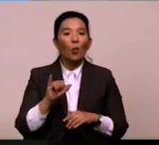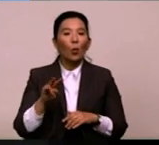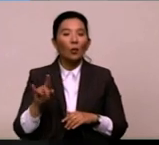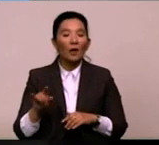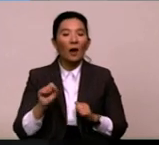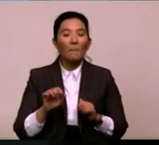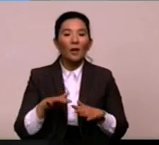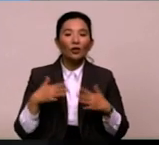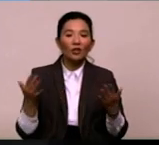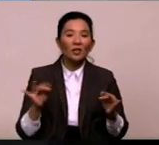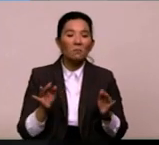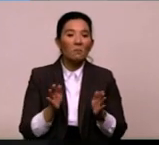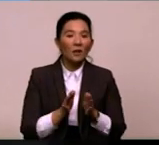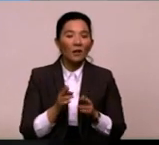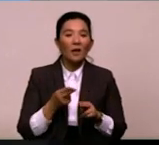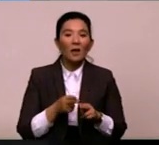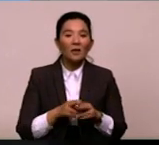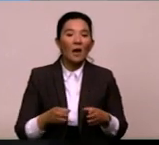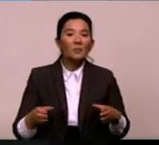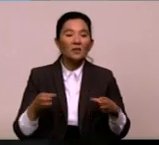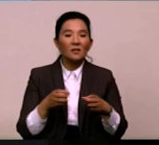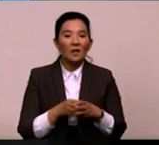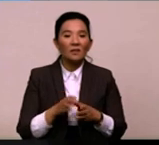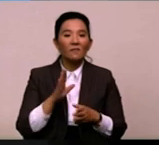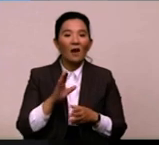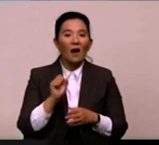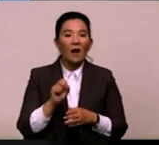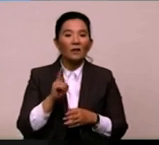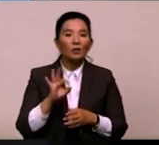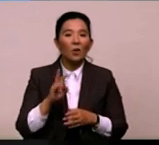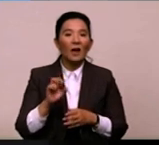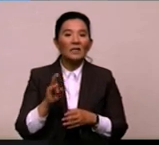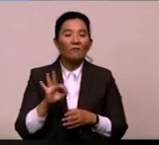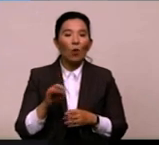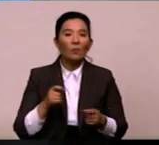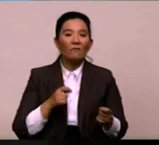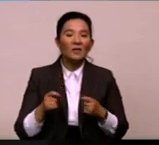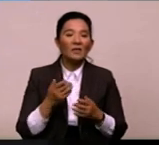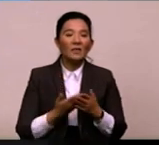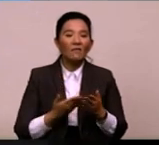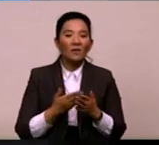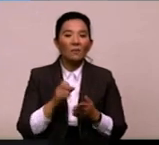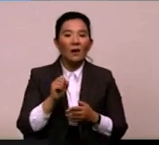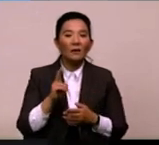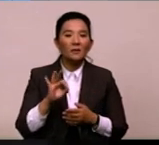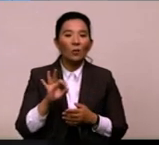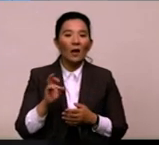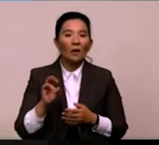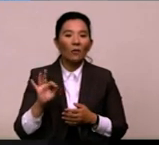а большие и малые объединялись аксакальство, управлялись советом аксакалов.